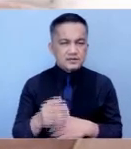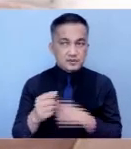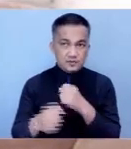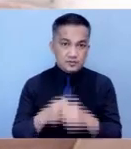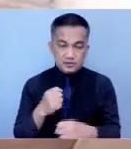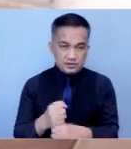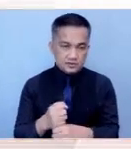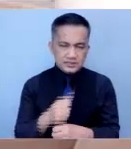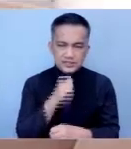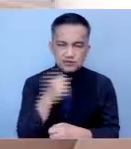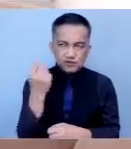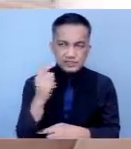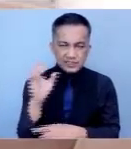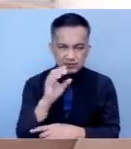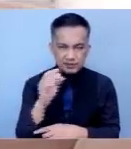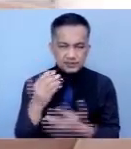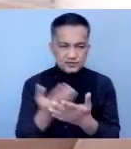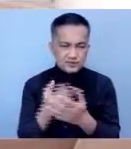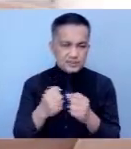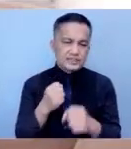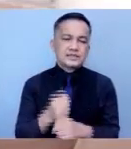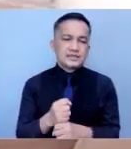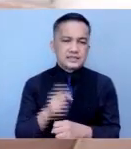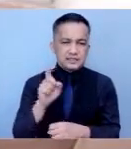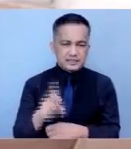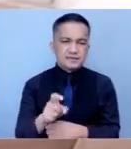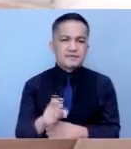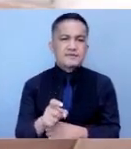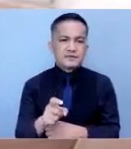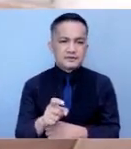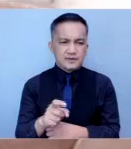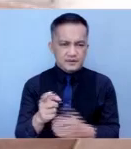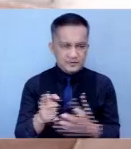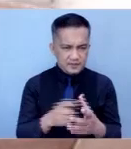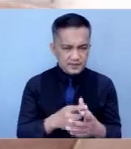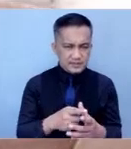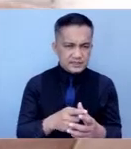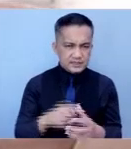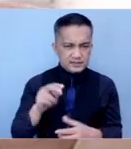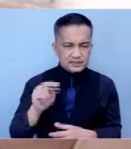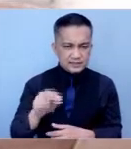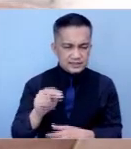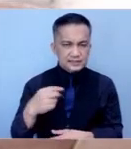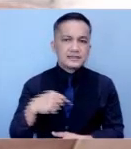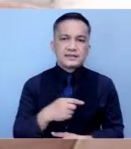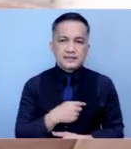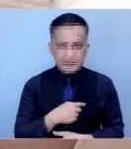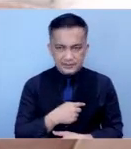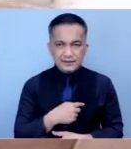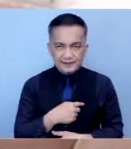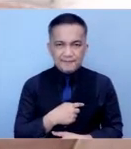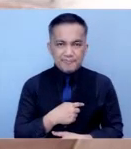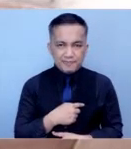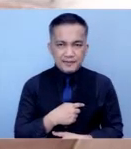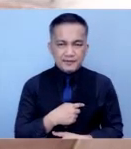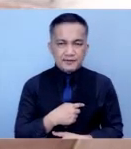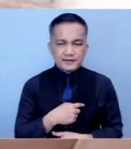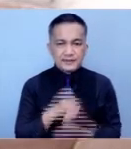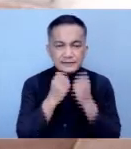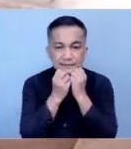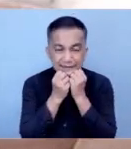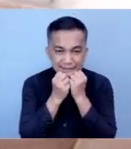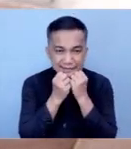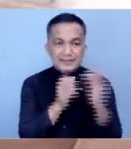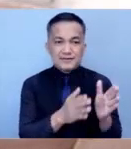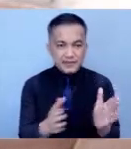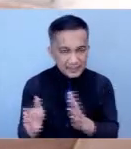Pasko at bagong taon. Dapat talaga ay unahin natin ang mga pangangailangan natin at magplano